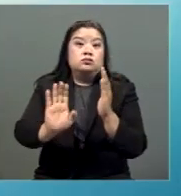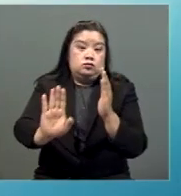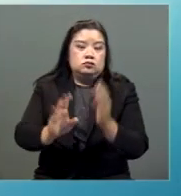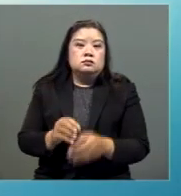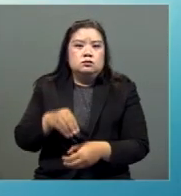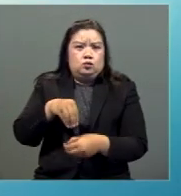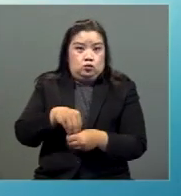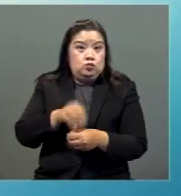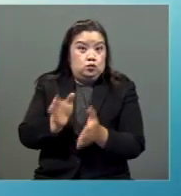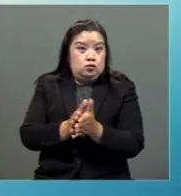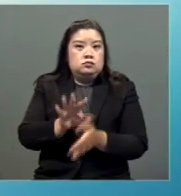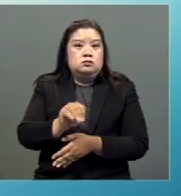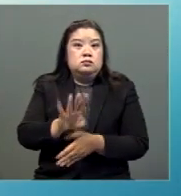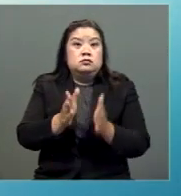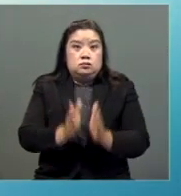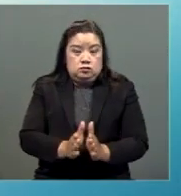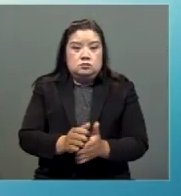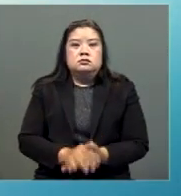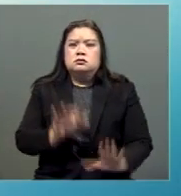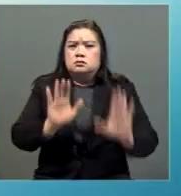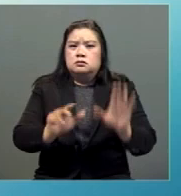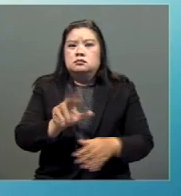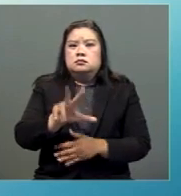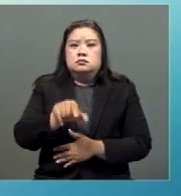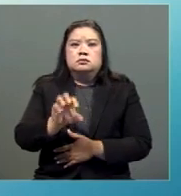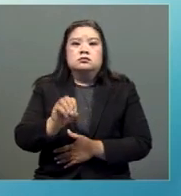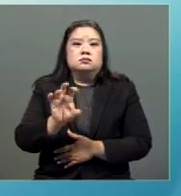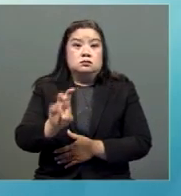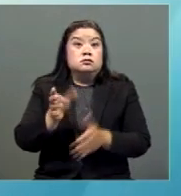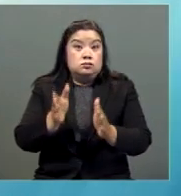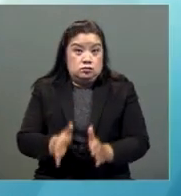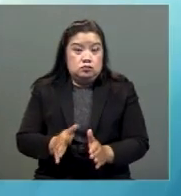สงขลานะครับในจังหวัดสงขลามีคนของสงขลาเองที่มีการติดเชื้ออยู่ที่แค่44รายเท่ากับ 3.07ต้องขอบคุณพี่น้องชาวสงขลาที่ที่ให้พื้นที่ในการดูแลนะครับแรงงานต่างด้าวหรือคนต่างด้าวที่เข้าเมืองมาแล้วก็ไปอยู่ในพื้นที่ของท่าน